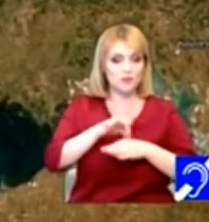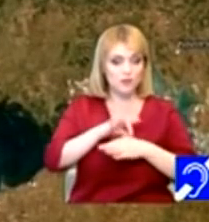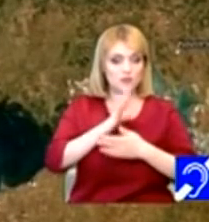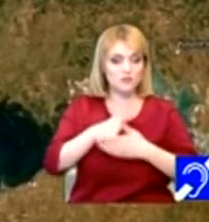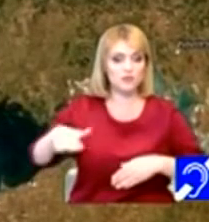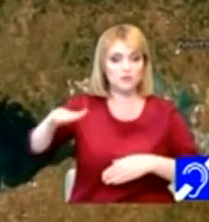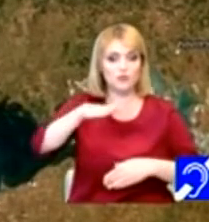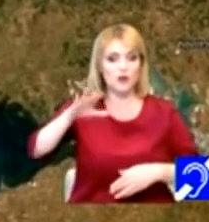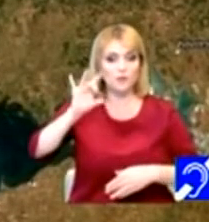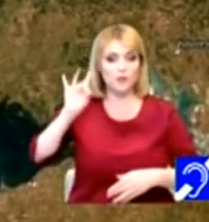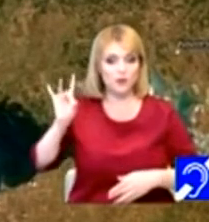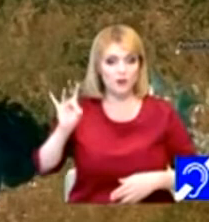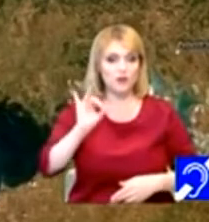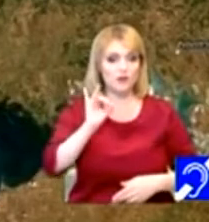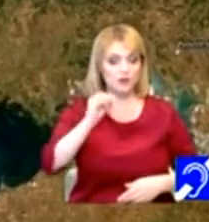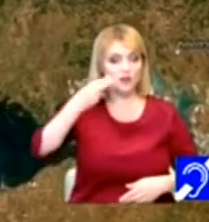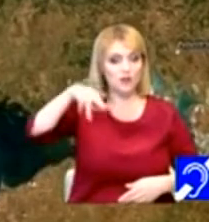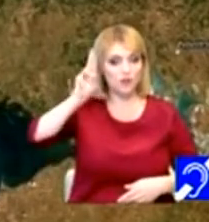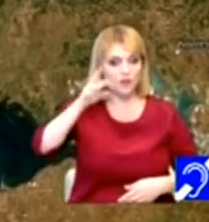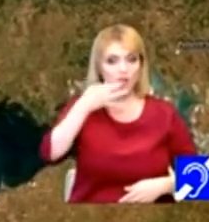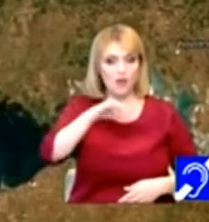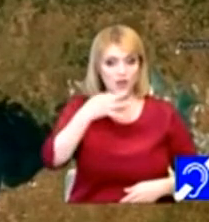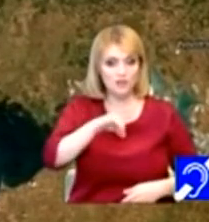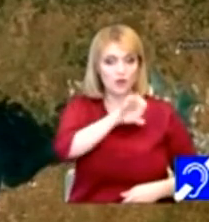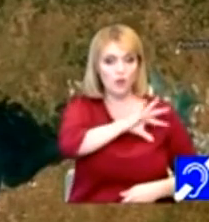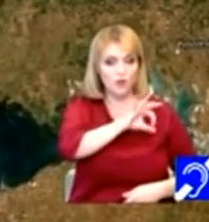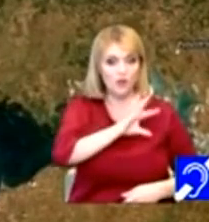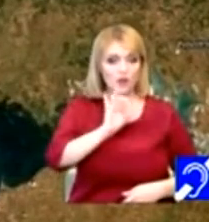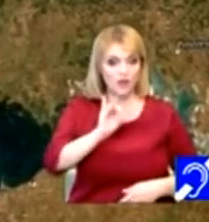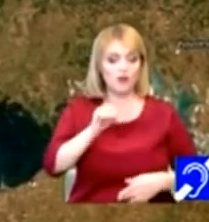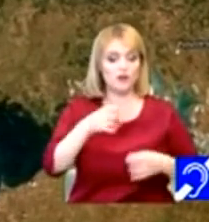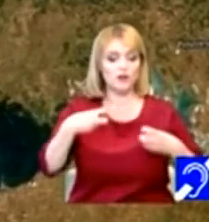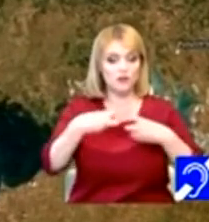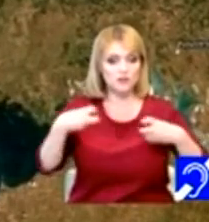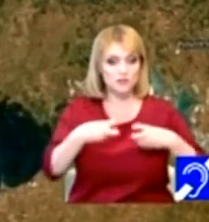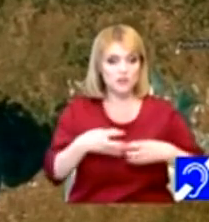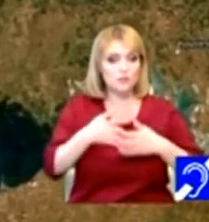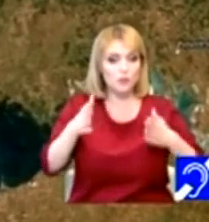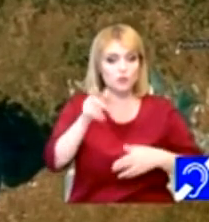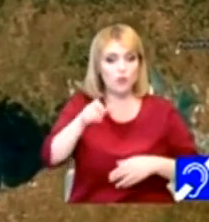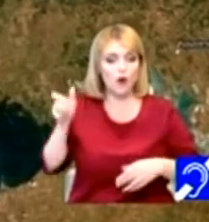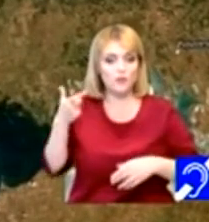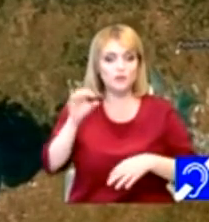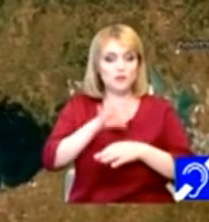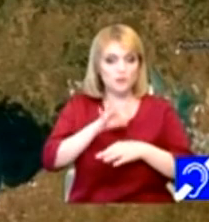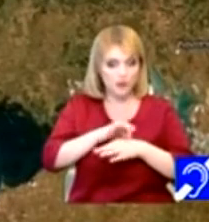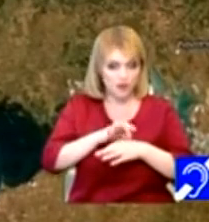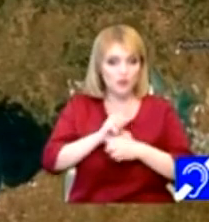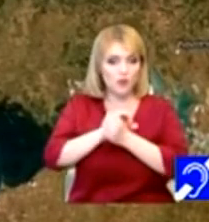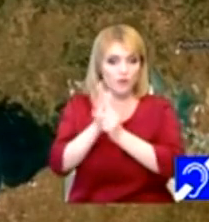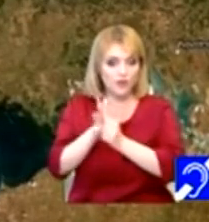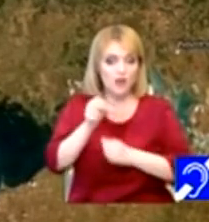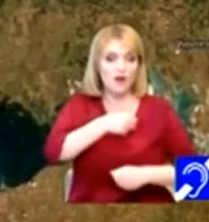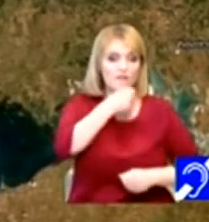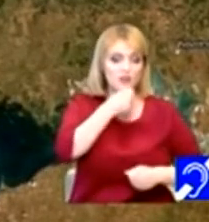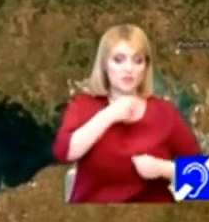regiunea Transnistreană și raioanele Ialoveni, Edineț, Orhei, Anenii Noi și Rezina. Cei mai mulți oameni infectați de COVID-19 au